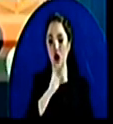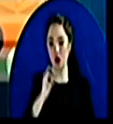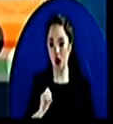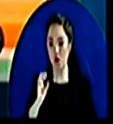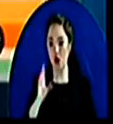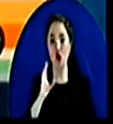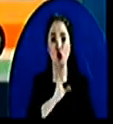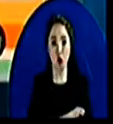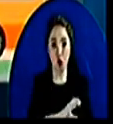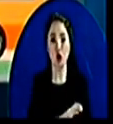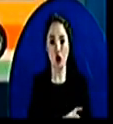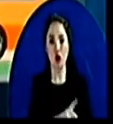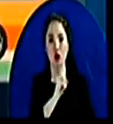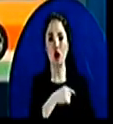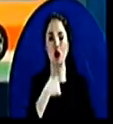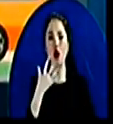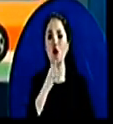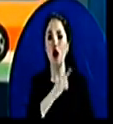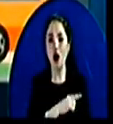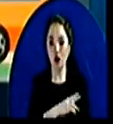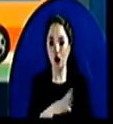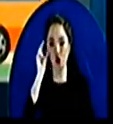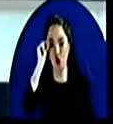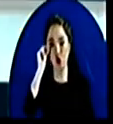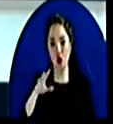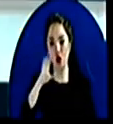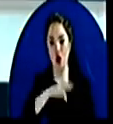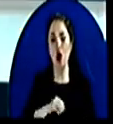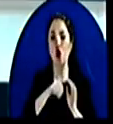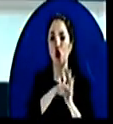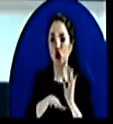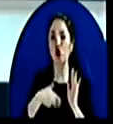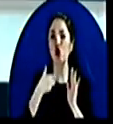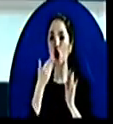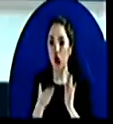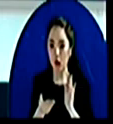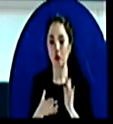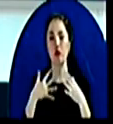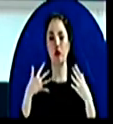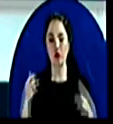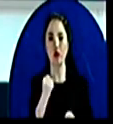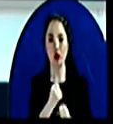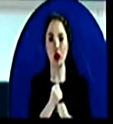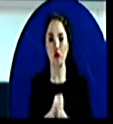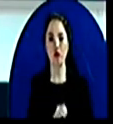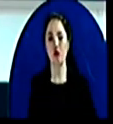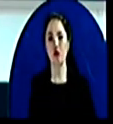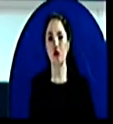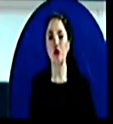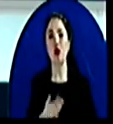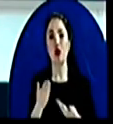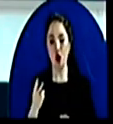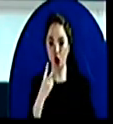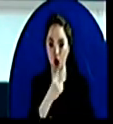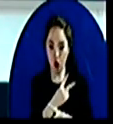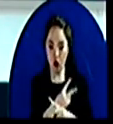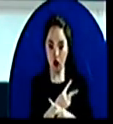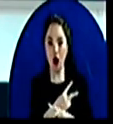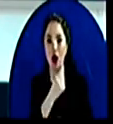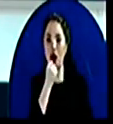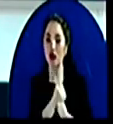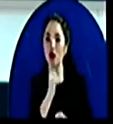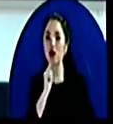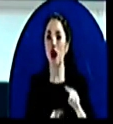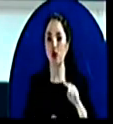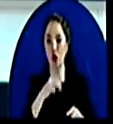боловсролын сургуулийн 1-5 ангийн сурагчдад хүртээмж үр дүнгээ өгөх томоохон ажил болжээ. Харин тэрээр хууль тогтоох үндсэн үүргээ